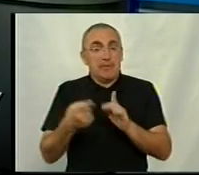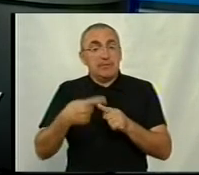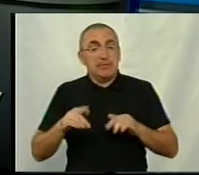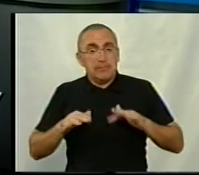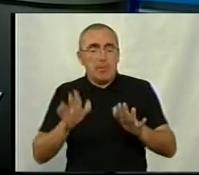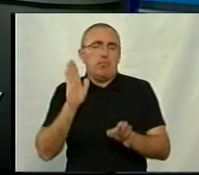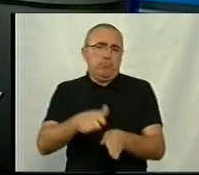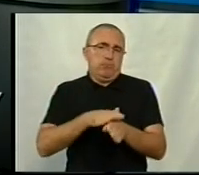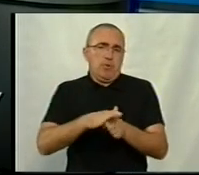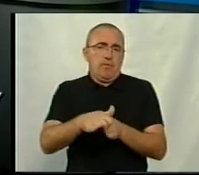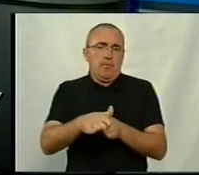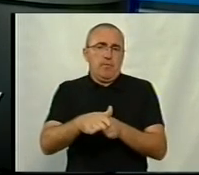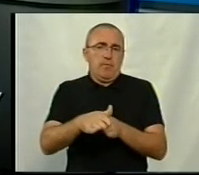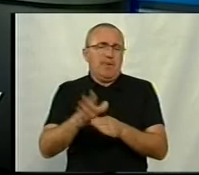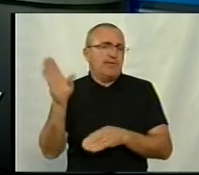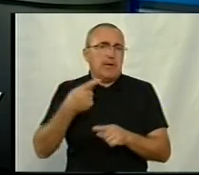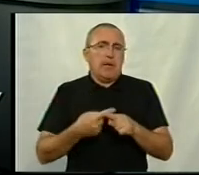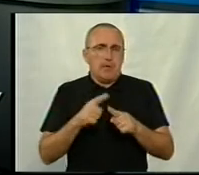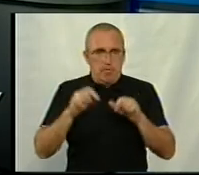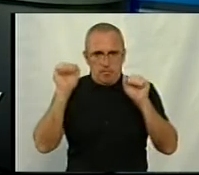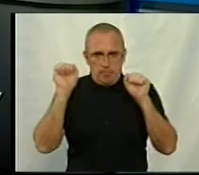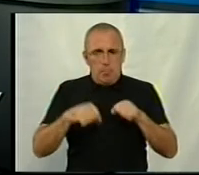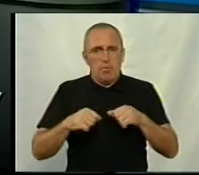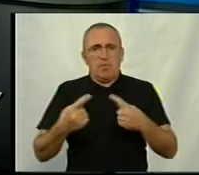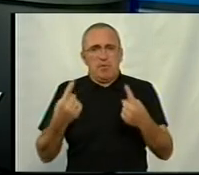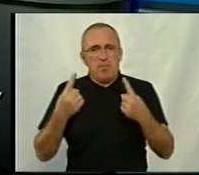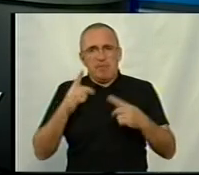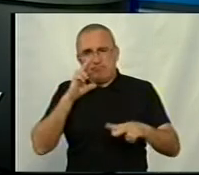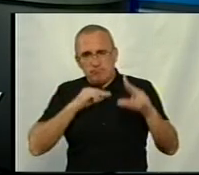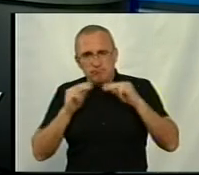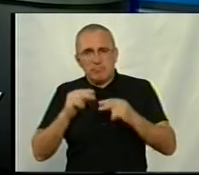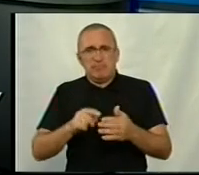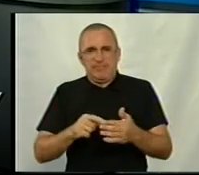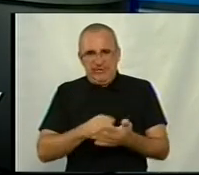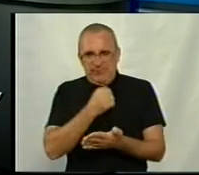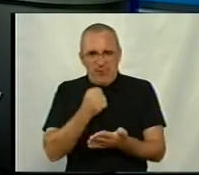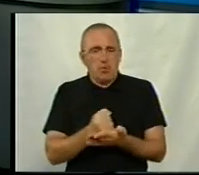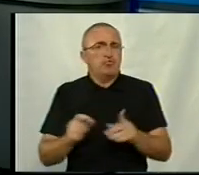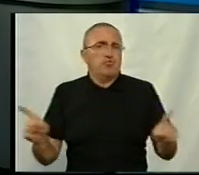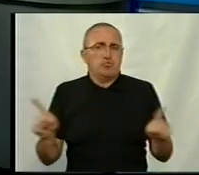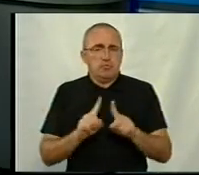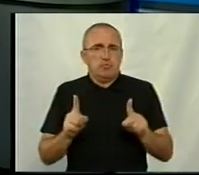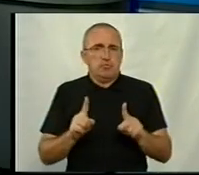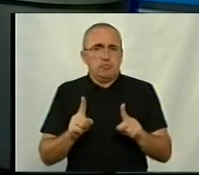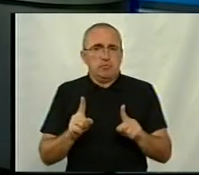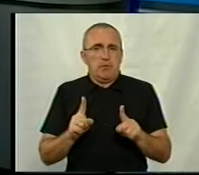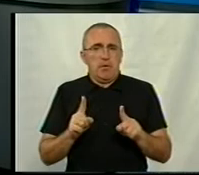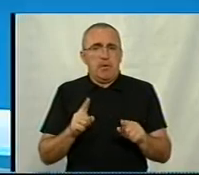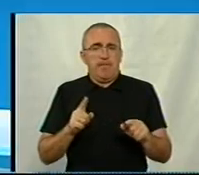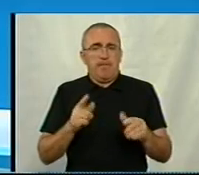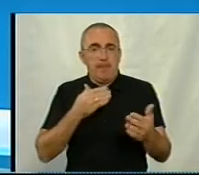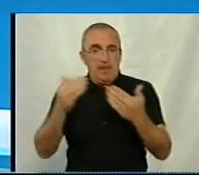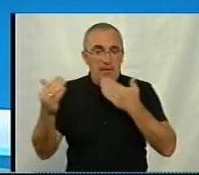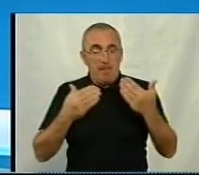будуть проведені. Тобто все ж таки можна з більшою вірогідністю стверджувати, що принаймні експозиція на